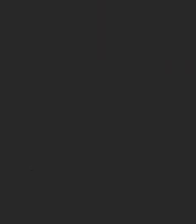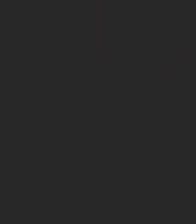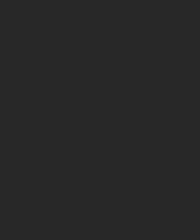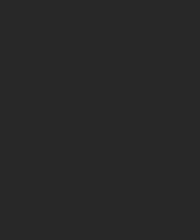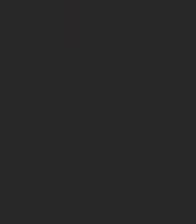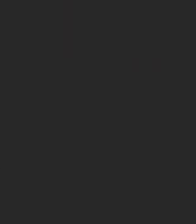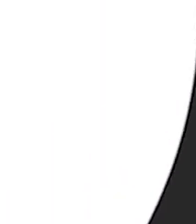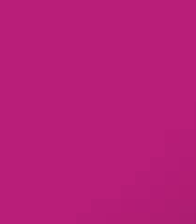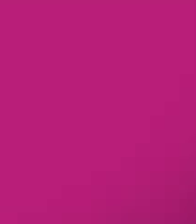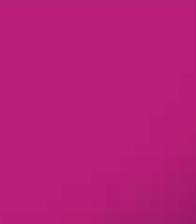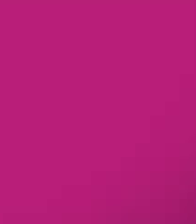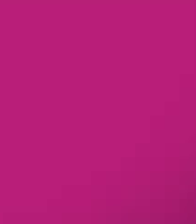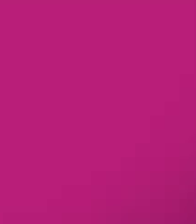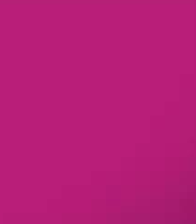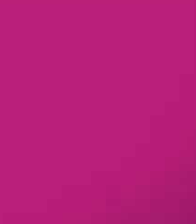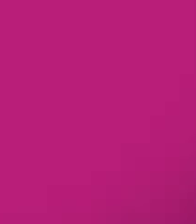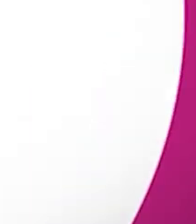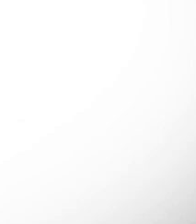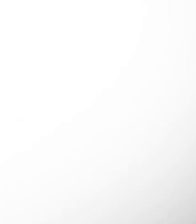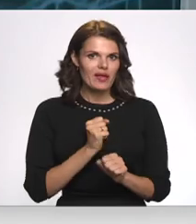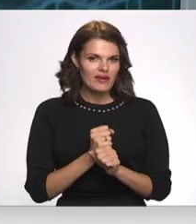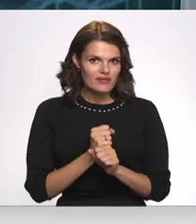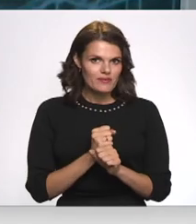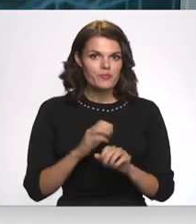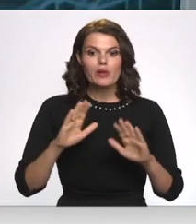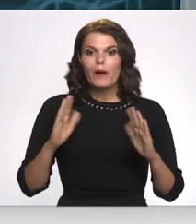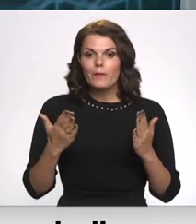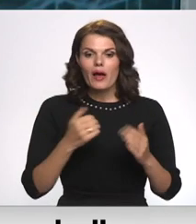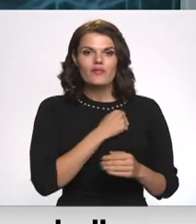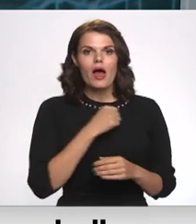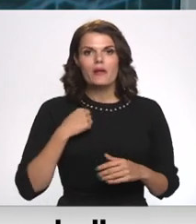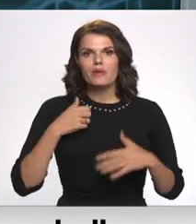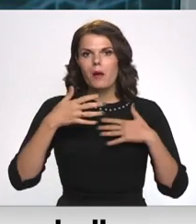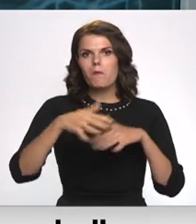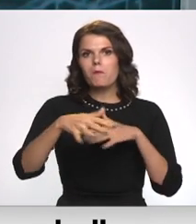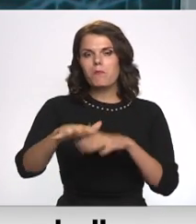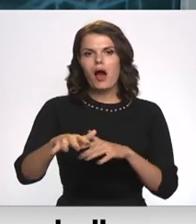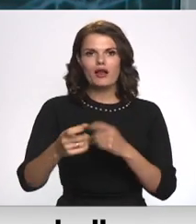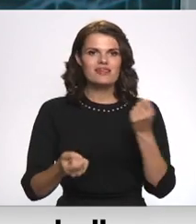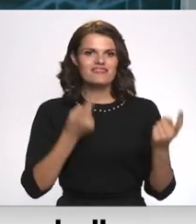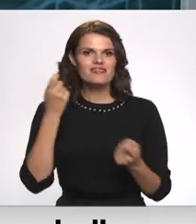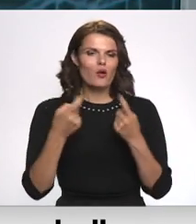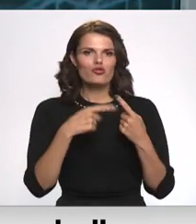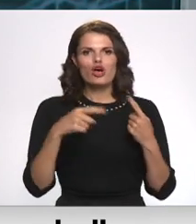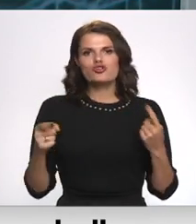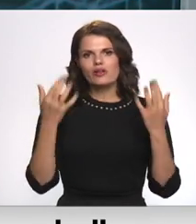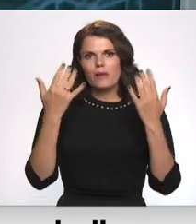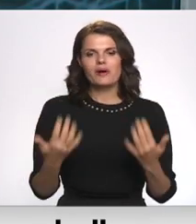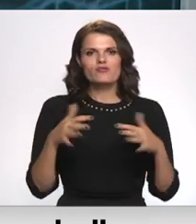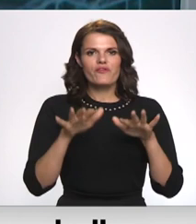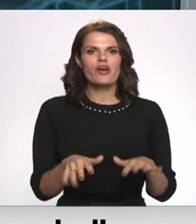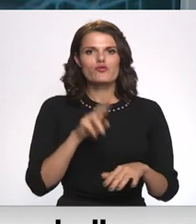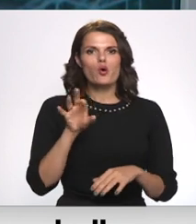Re, viss ēters ir te! Bet ar militāru parādi, uguņošanu un virkni citiem pasākumiem Dobelē